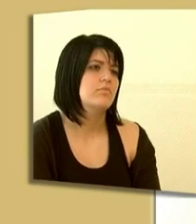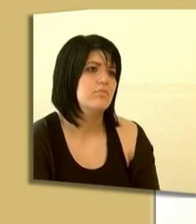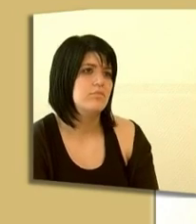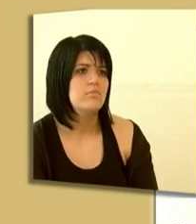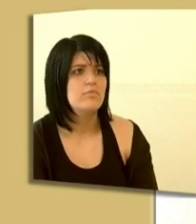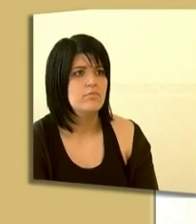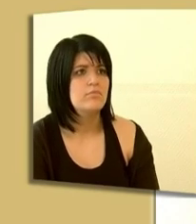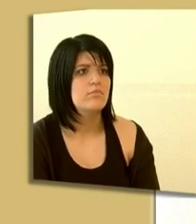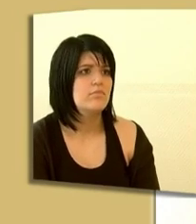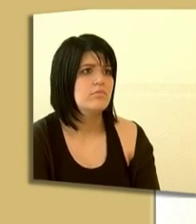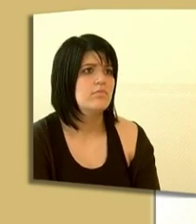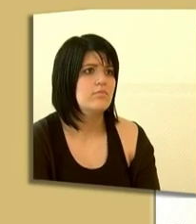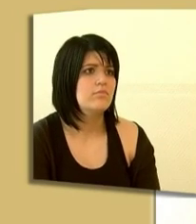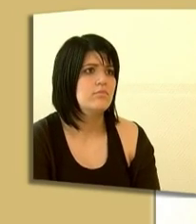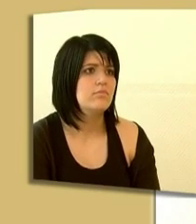Voilà.